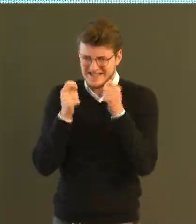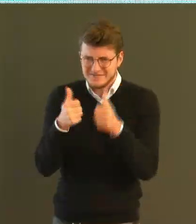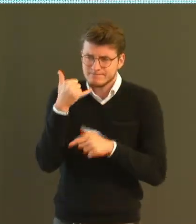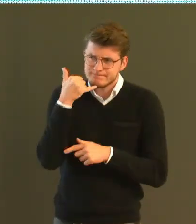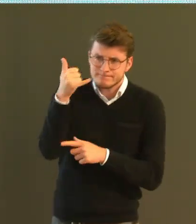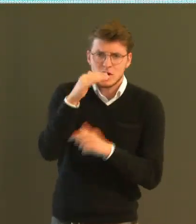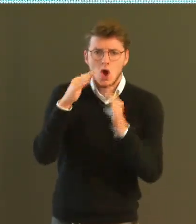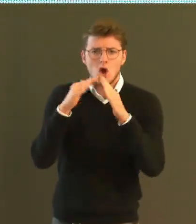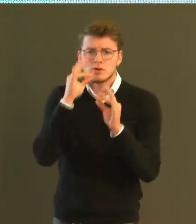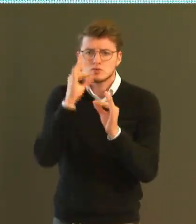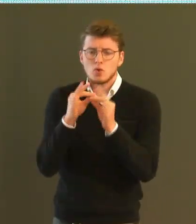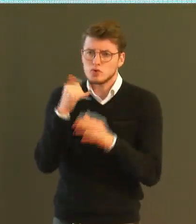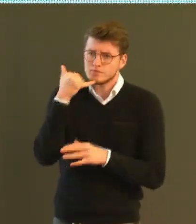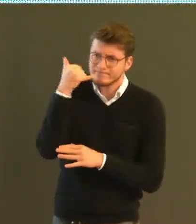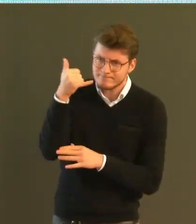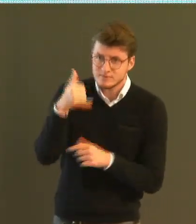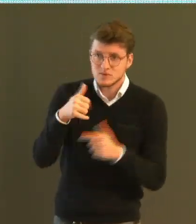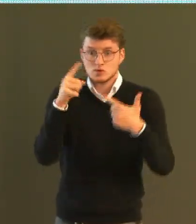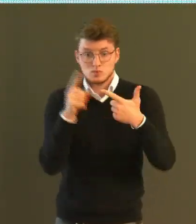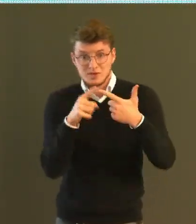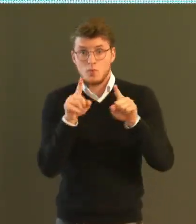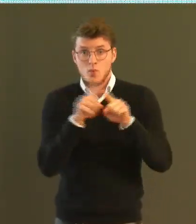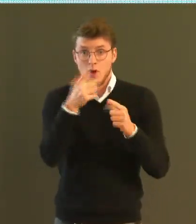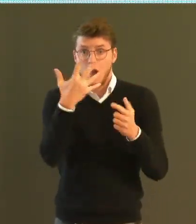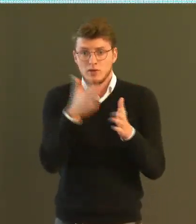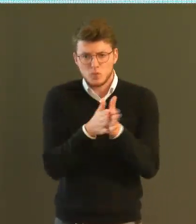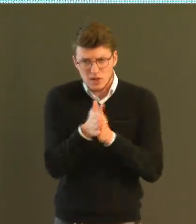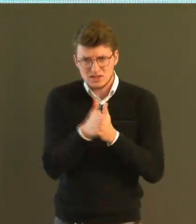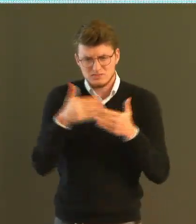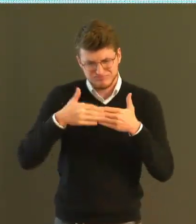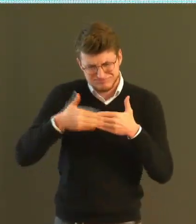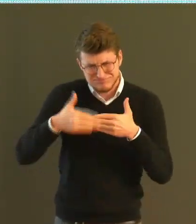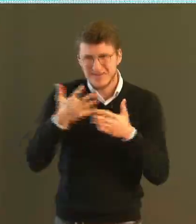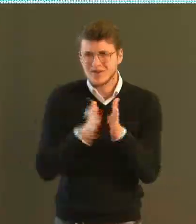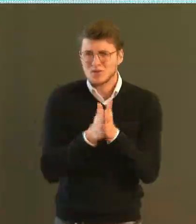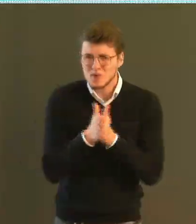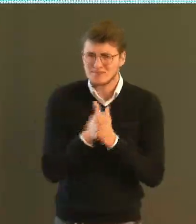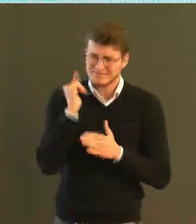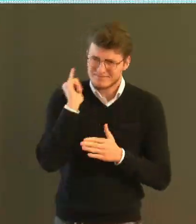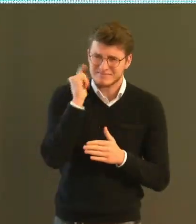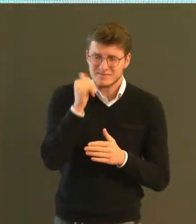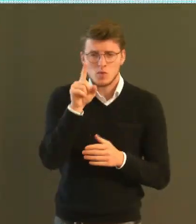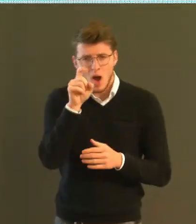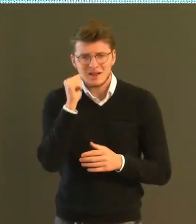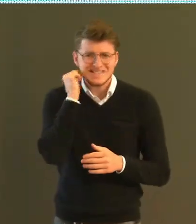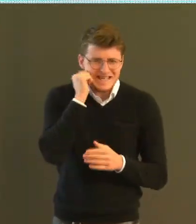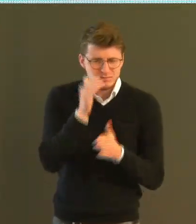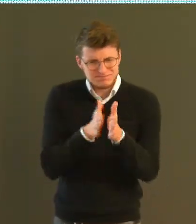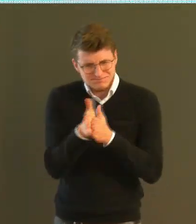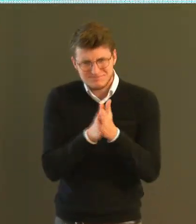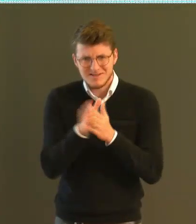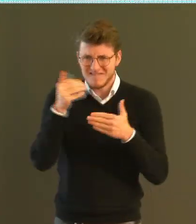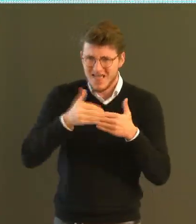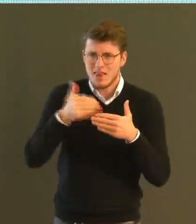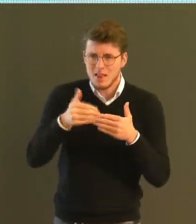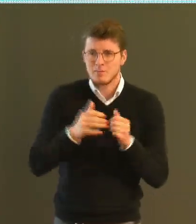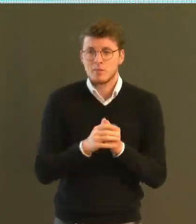baroque les remarques durant mes toiles trenzup il faut d'une part reconnu